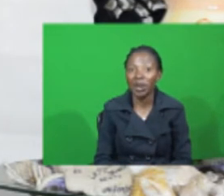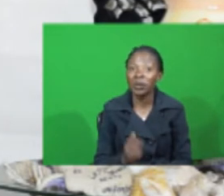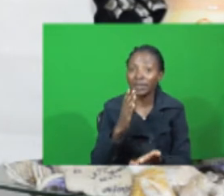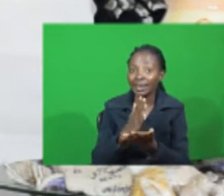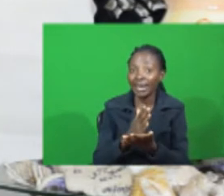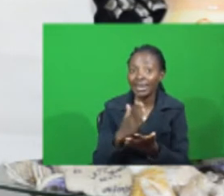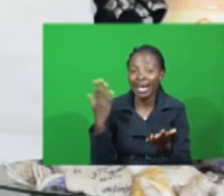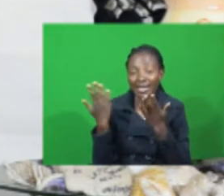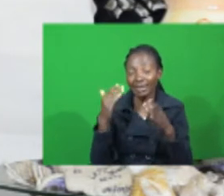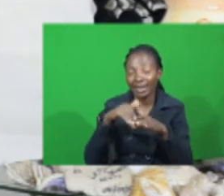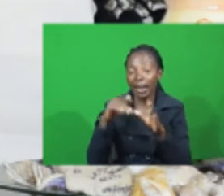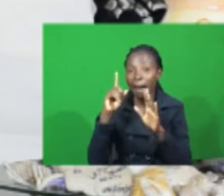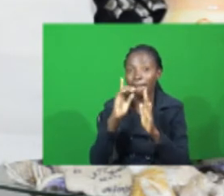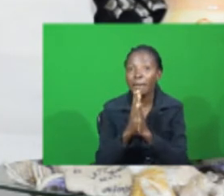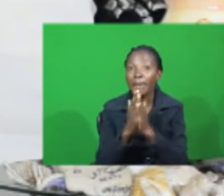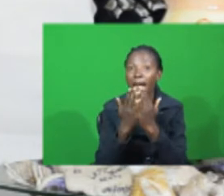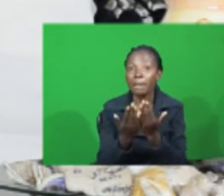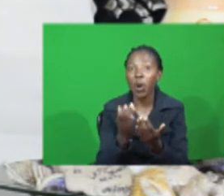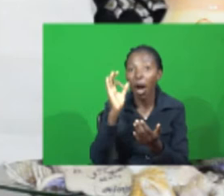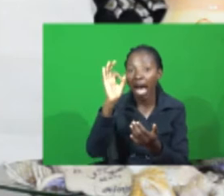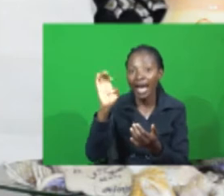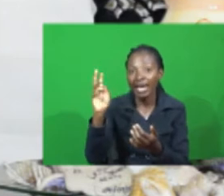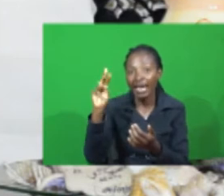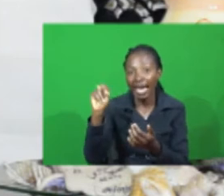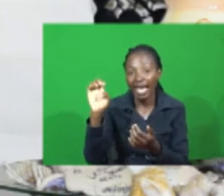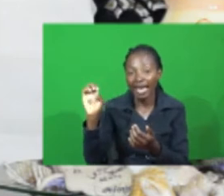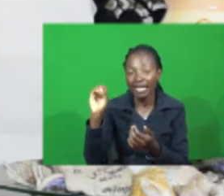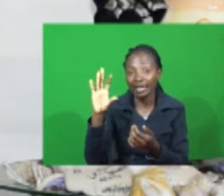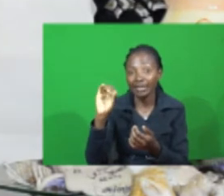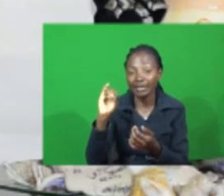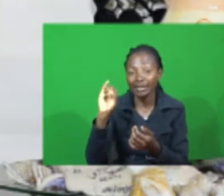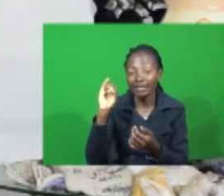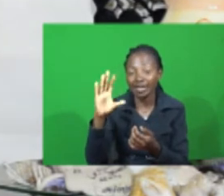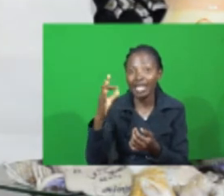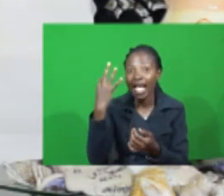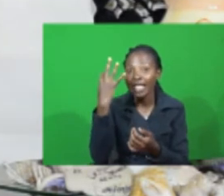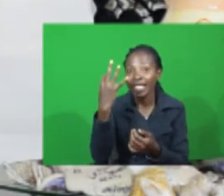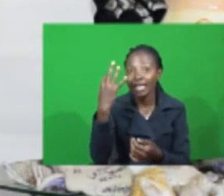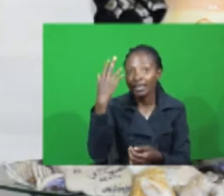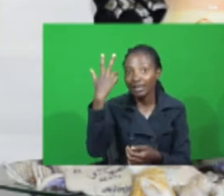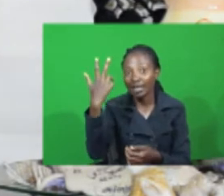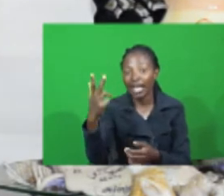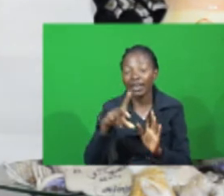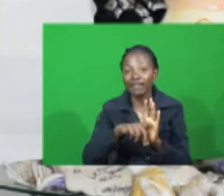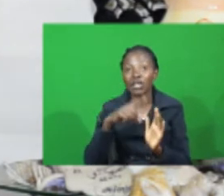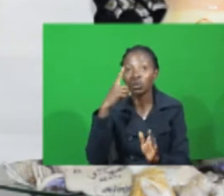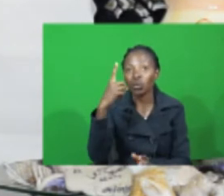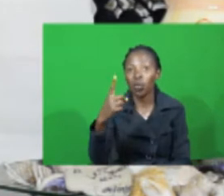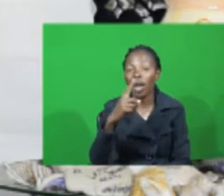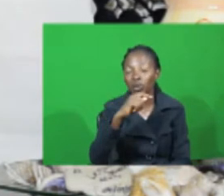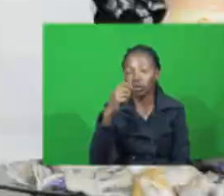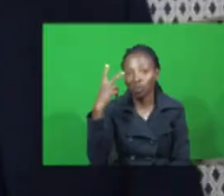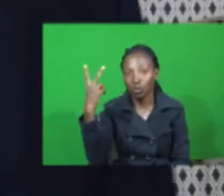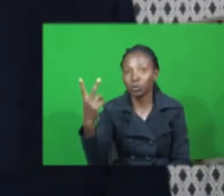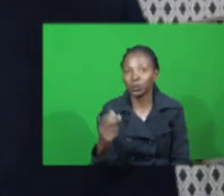Tichatanga nekuverenga Bible kuna Genesis chapter 38. Mfundisi vachativerengera verse 1 neverse